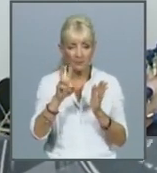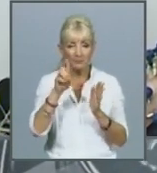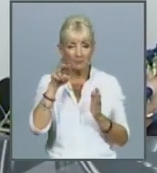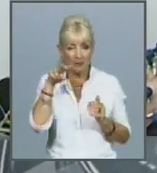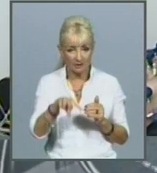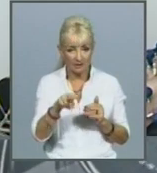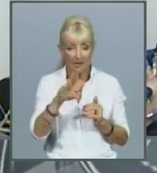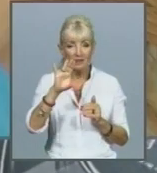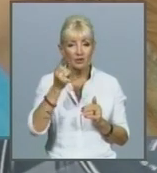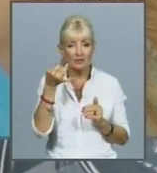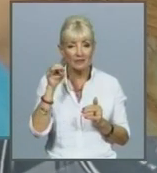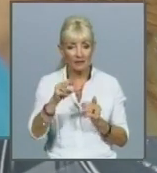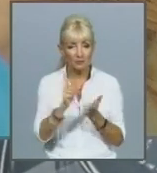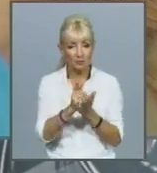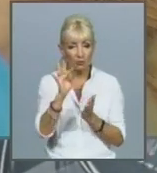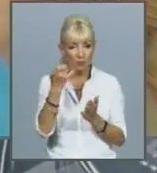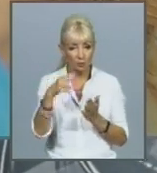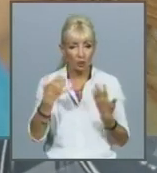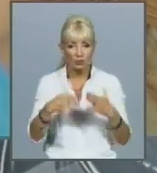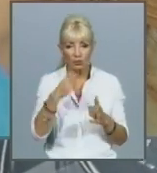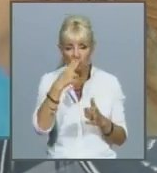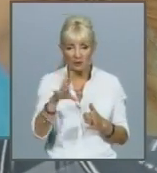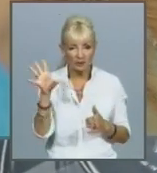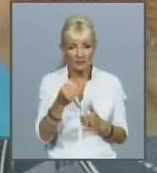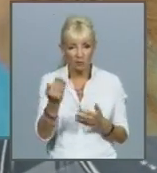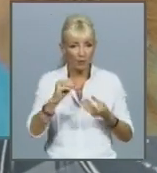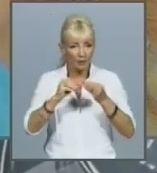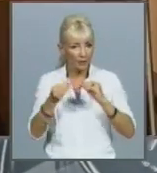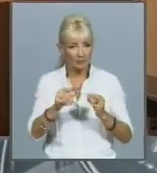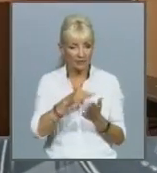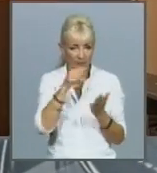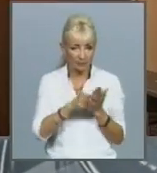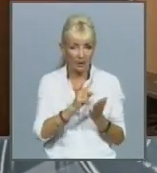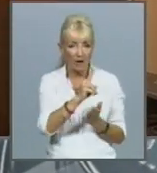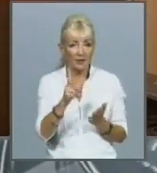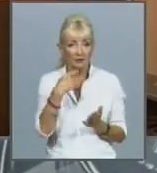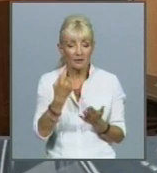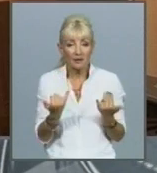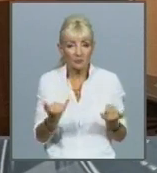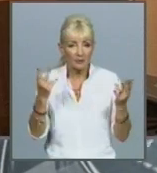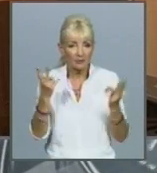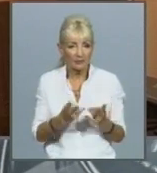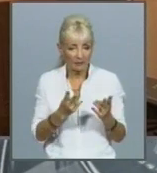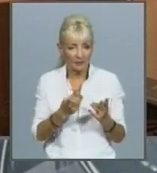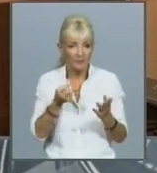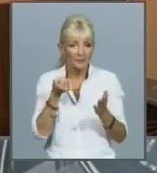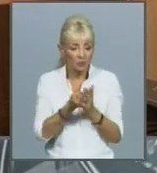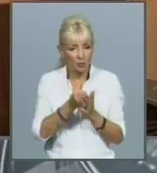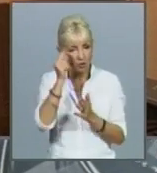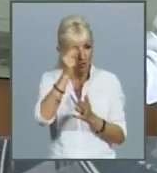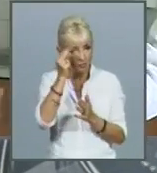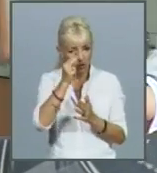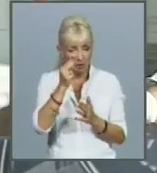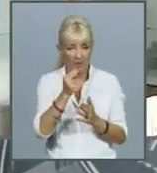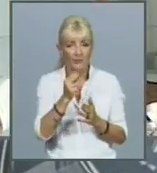через сайт Пенсійного фонду, вже побачили всі її проблемні питання, які, кажуть, тепер потребують доопрацювання. Загалом